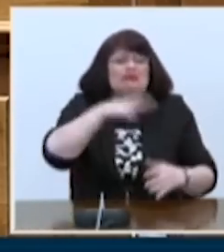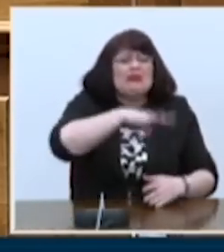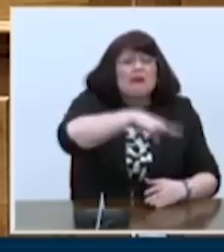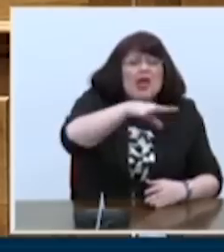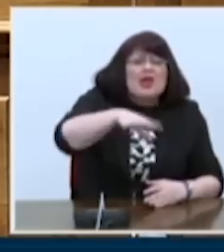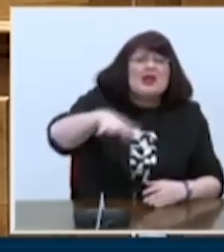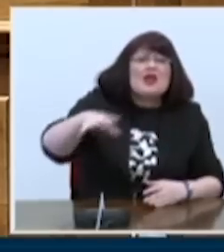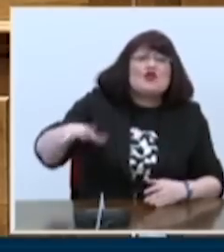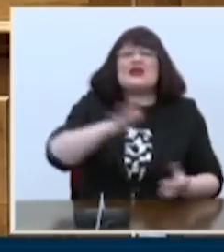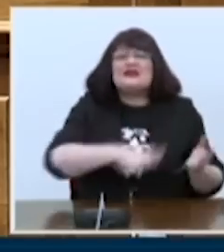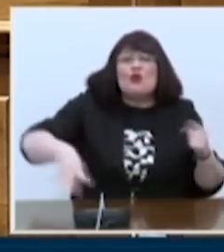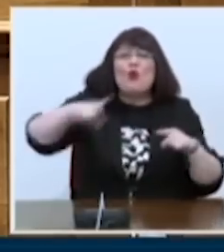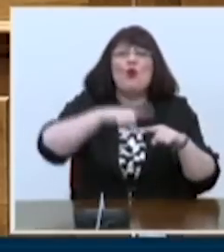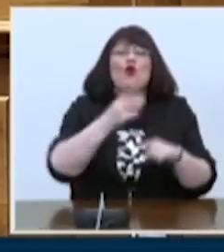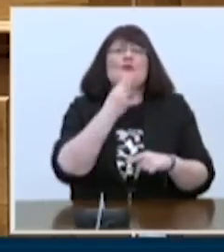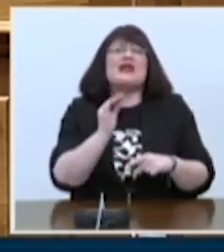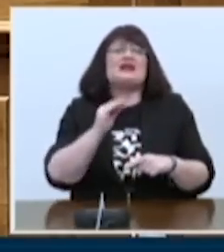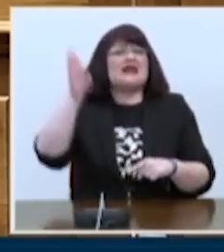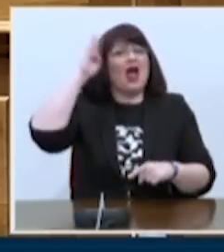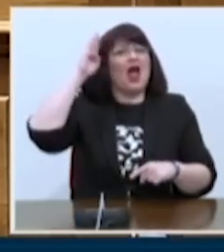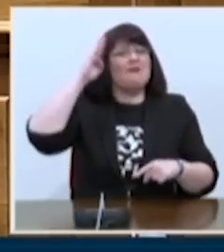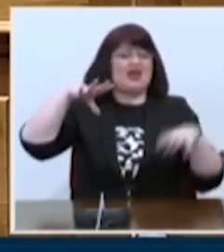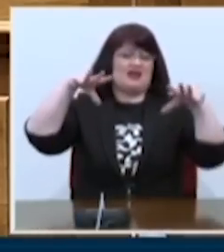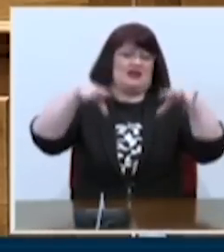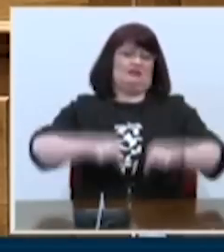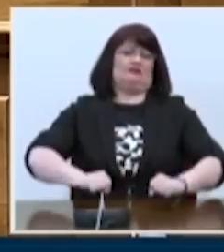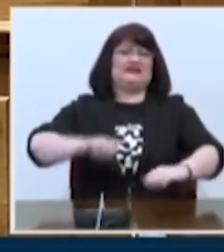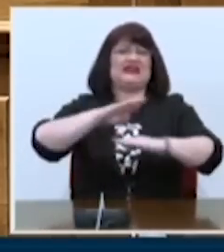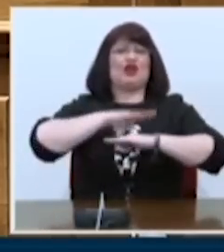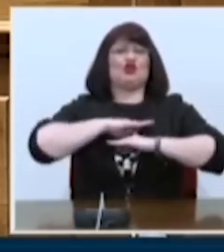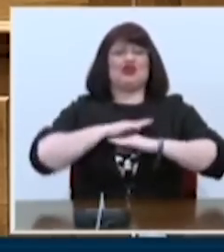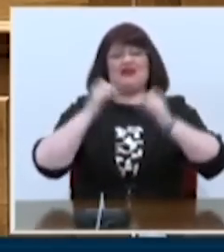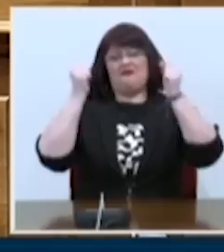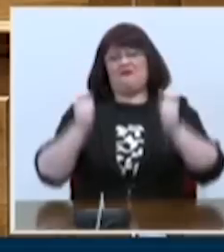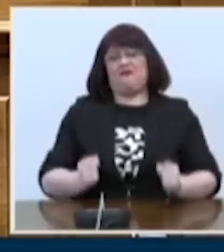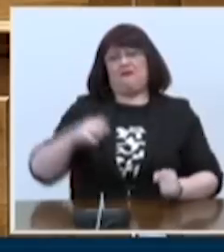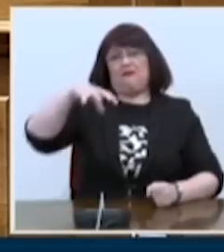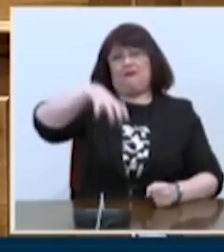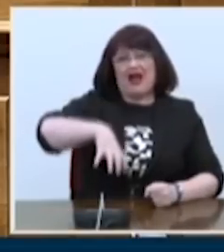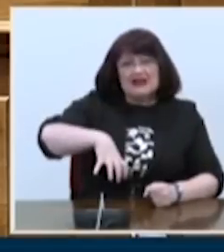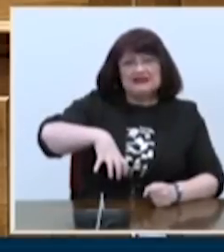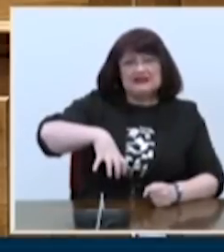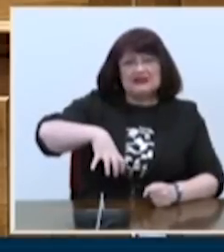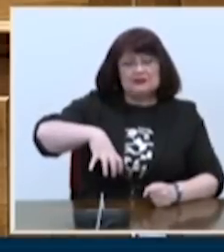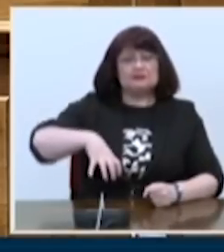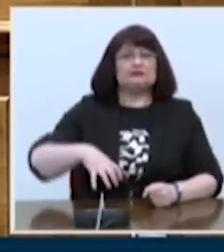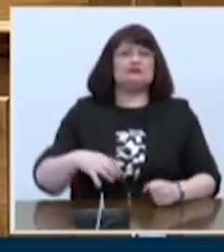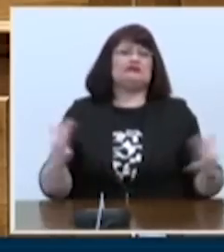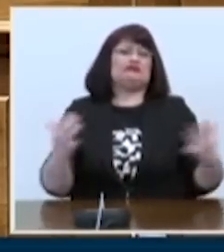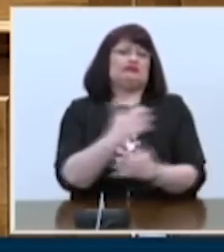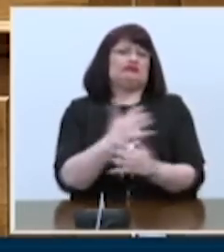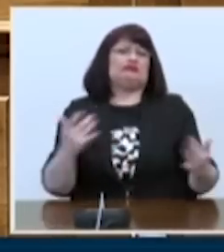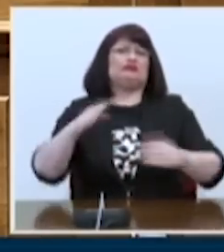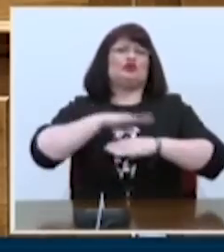η ελληνική επικράτεια μετατρέπεται σε μια απέραντη στρατιωτική βάση, μέσω της οποίας διεκπεραιώνονται